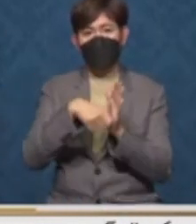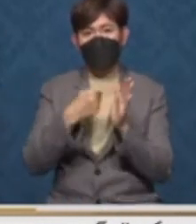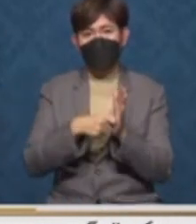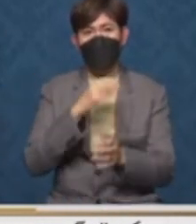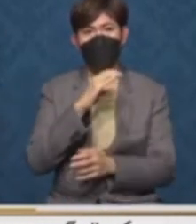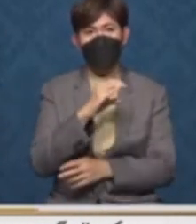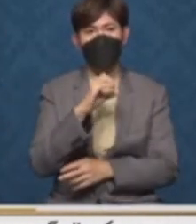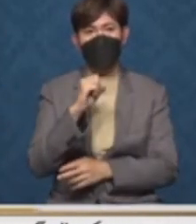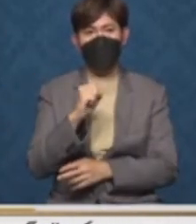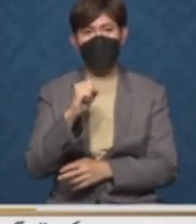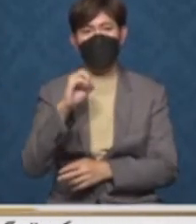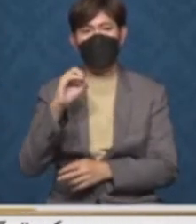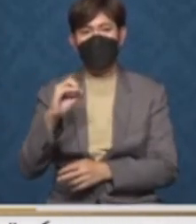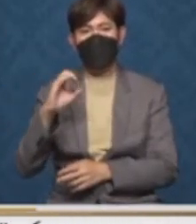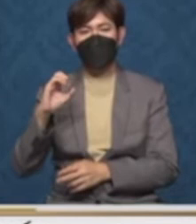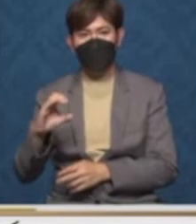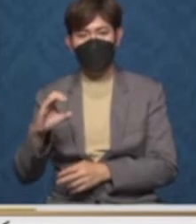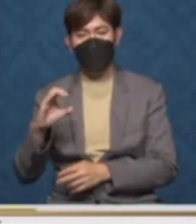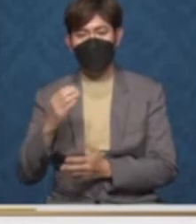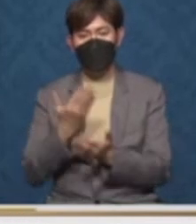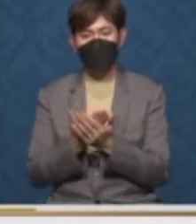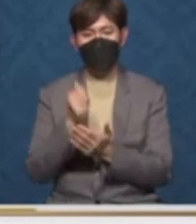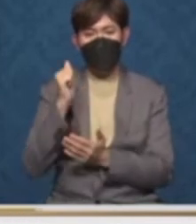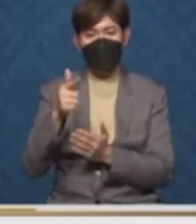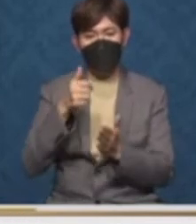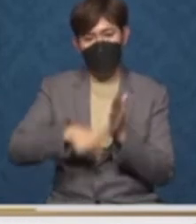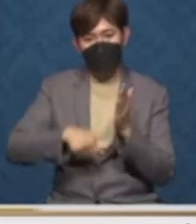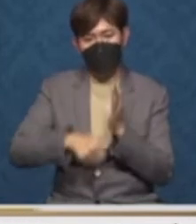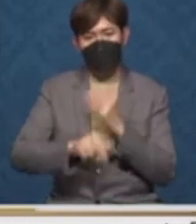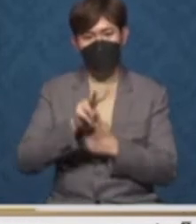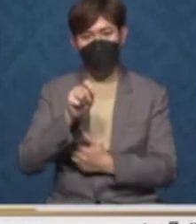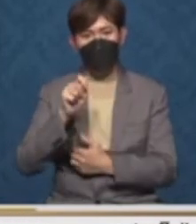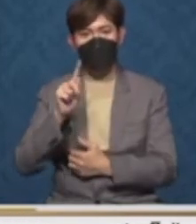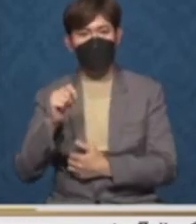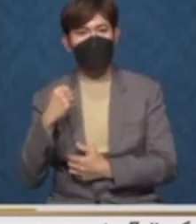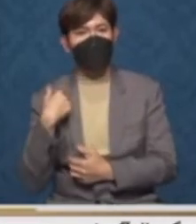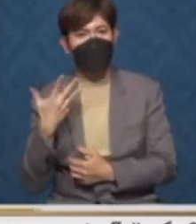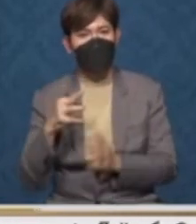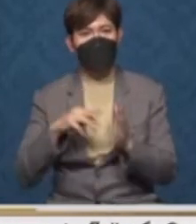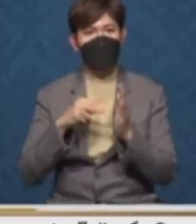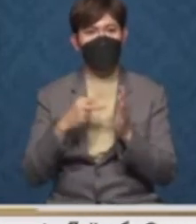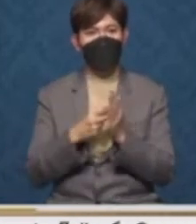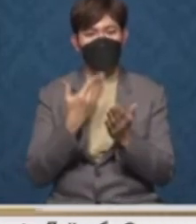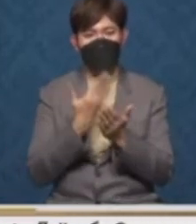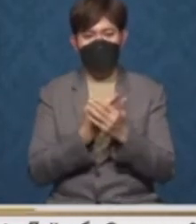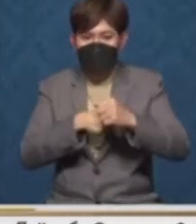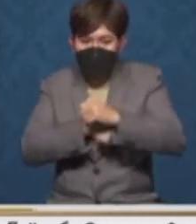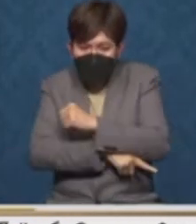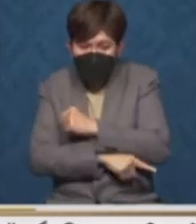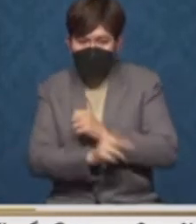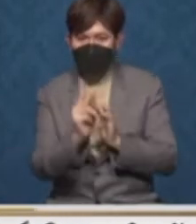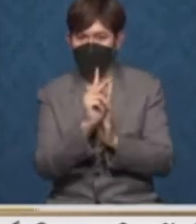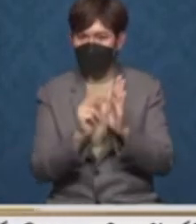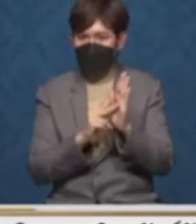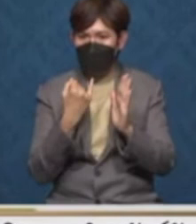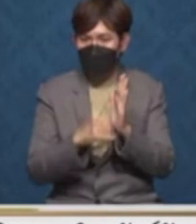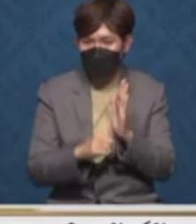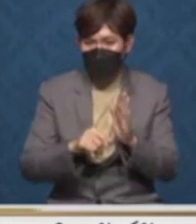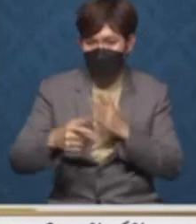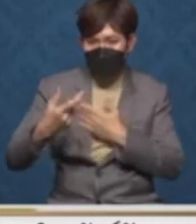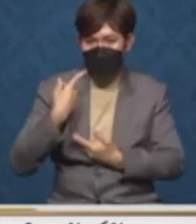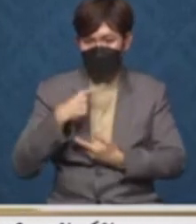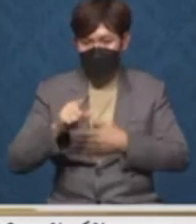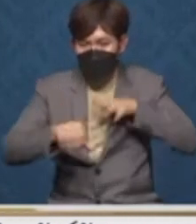ได้รับการยกเว้นไม่ต้องจ่ายแวดตามกฎหมายแสดงให้เห็นถึงพฤติกรรมการทุจริตผิดกฎหมายหาผลประโยชน์จาก